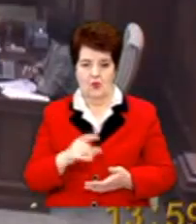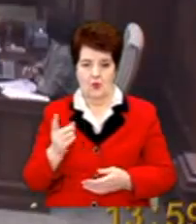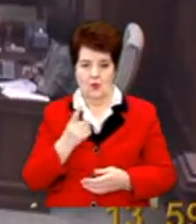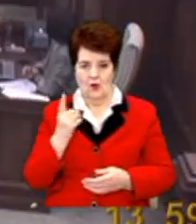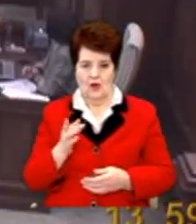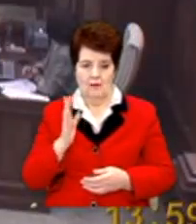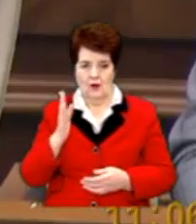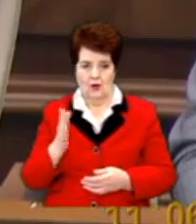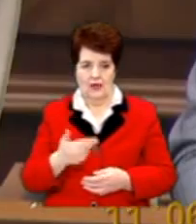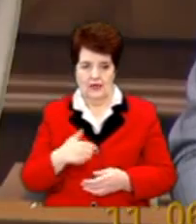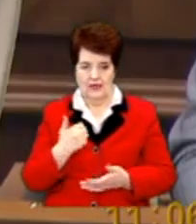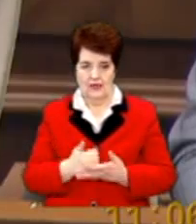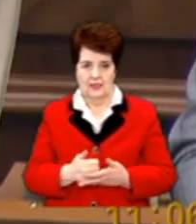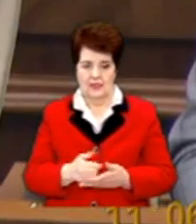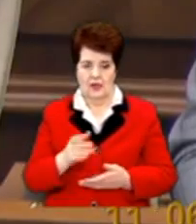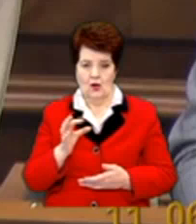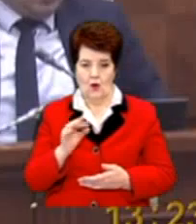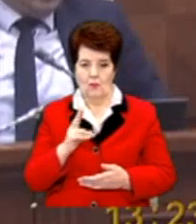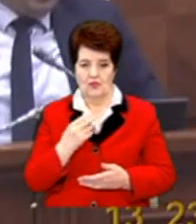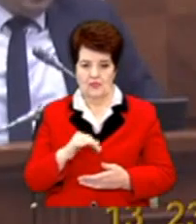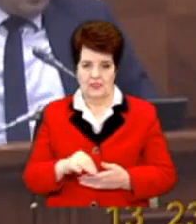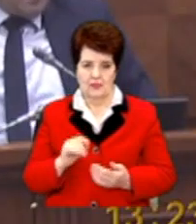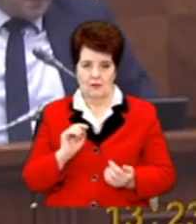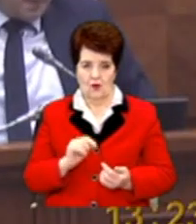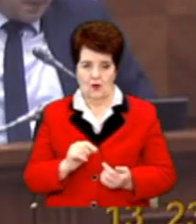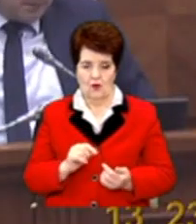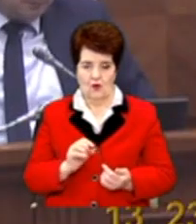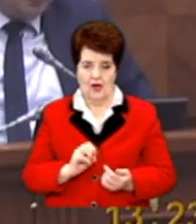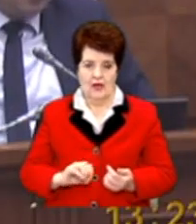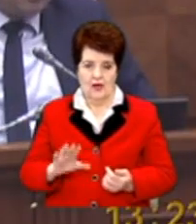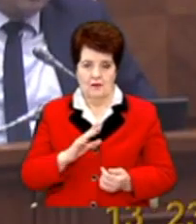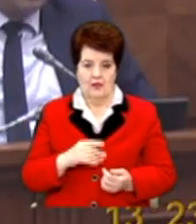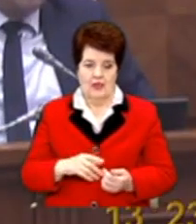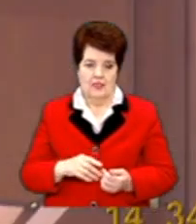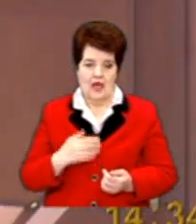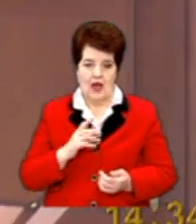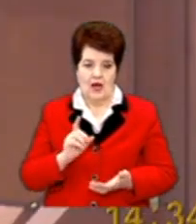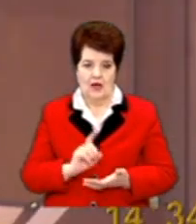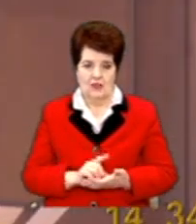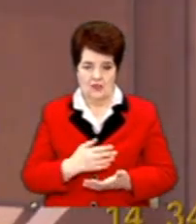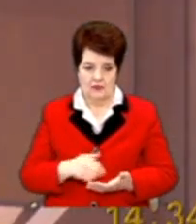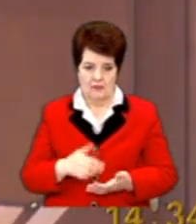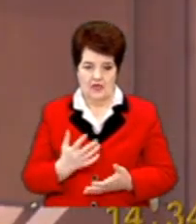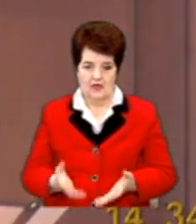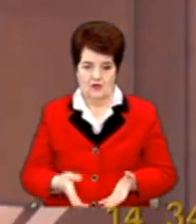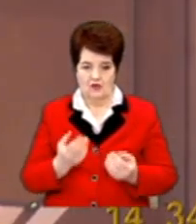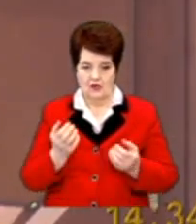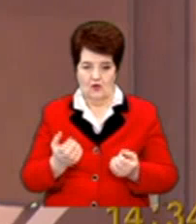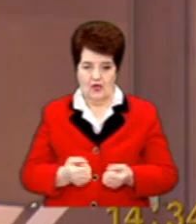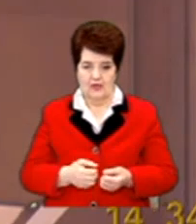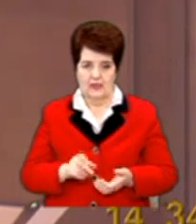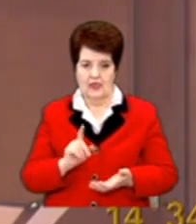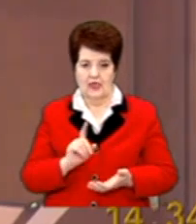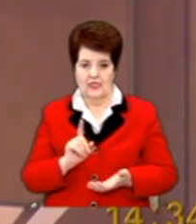dintre prioritățile opoziției pro-europene. Unul din angajamentele noastre este să obținem reluarea finanțării directe